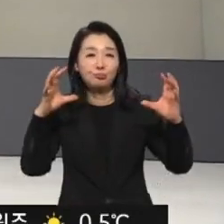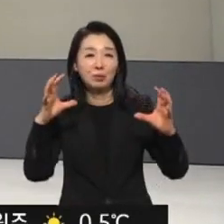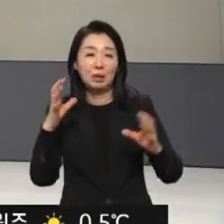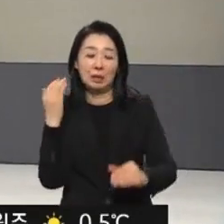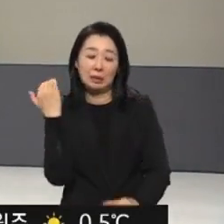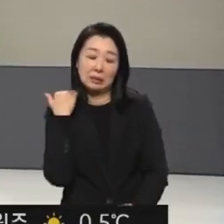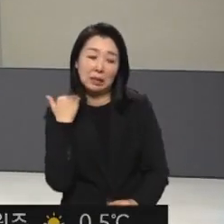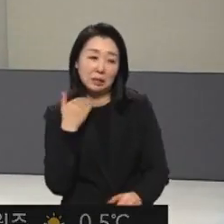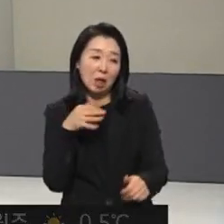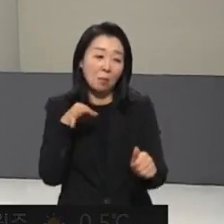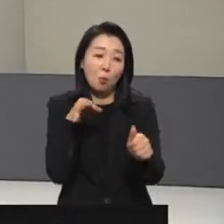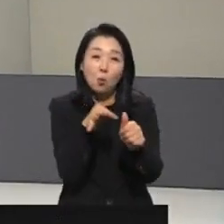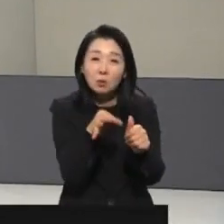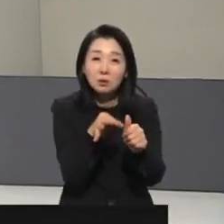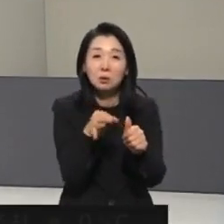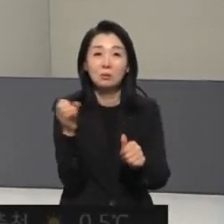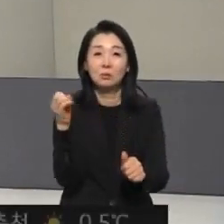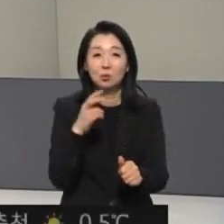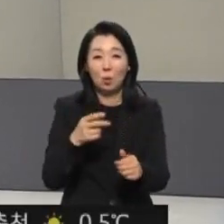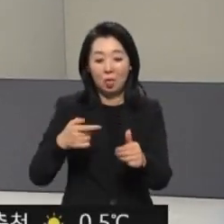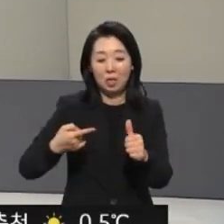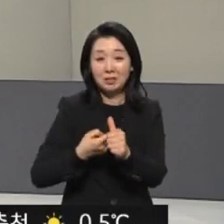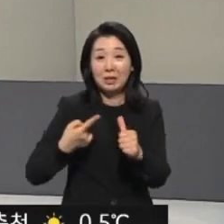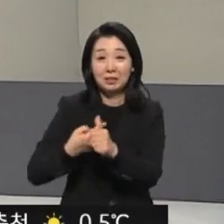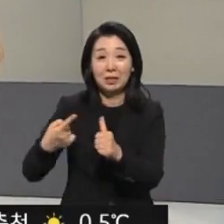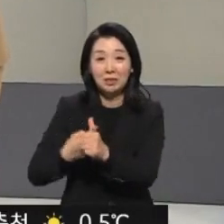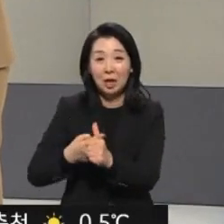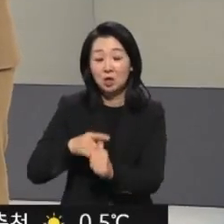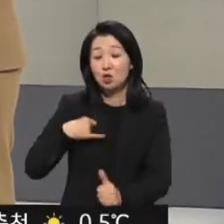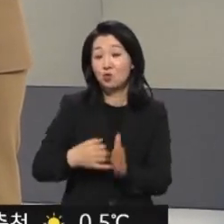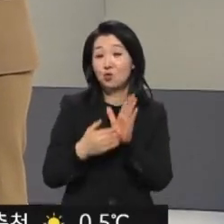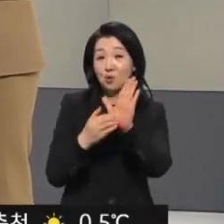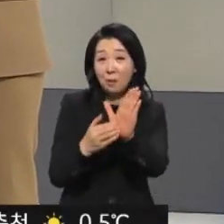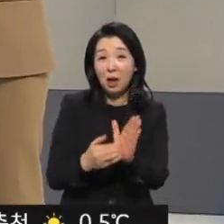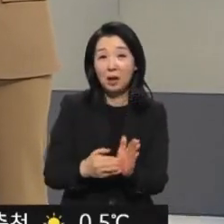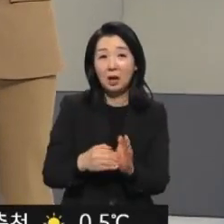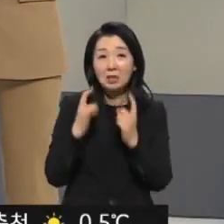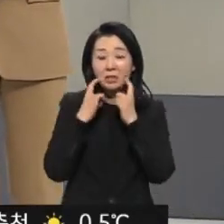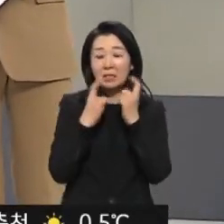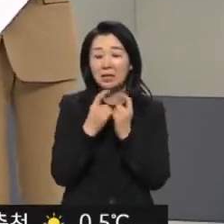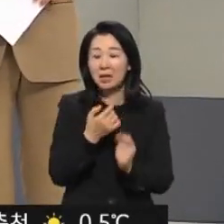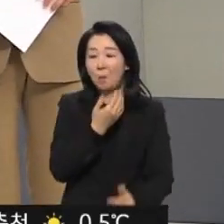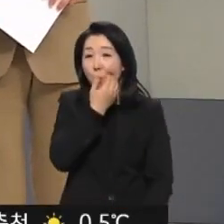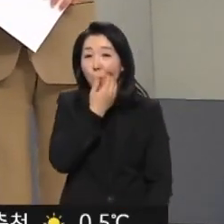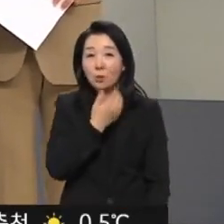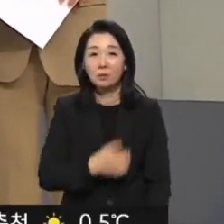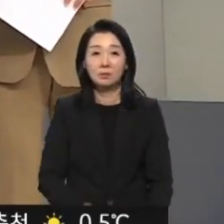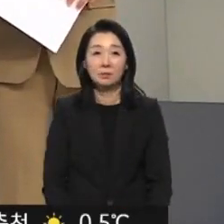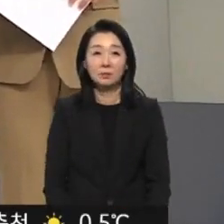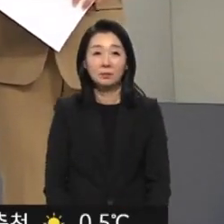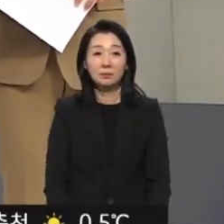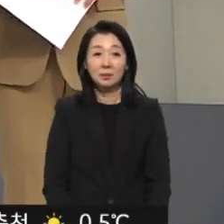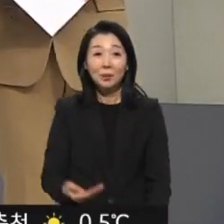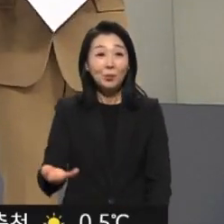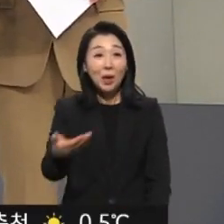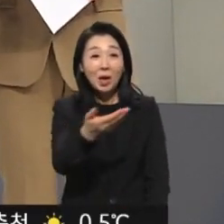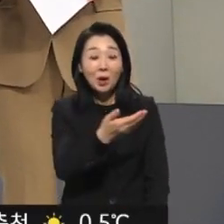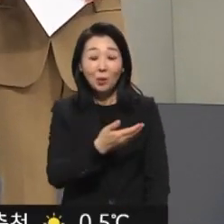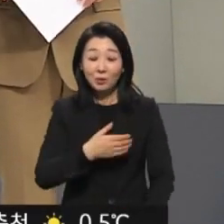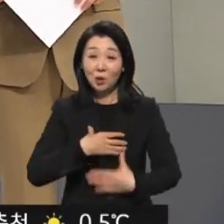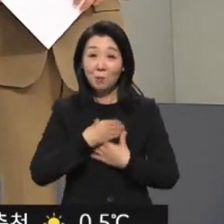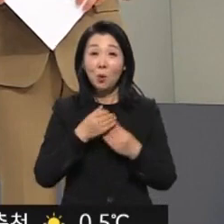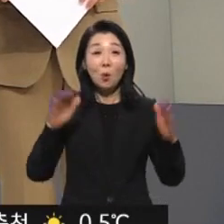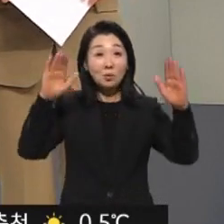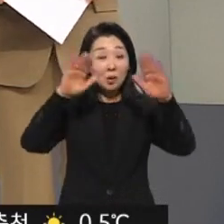사각지대 보조금, 연쇄살인, 중국을 막아라, 사생활 모욕으로 잡아봤습니다. 정의원님들